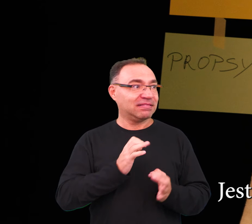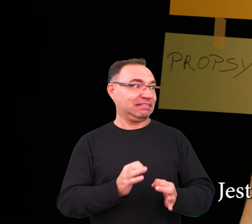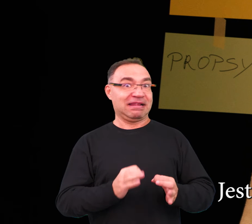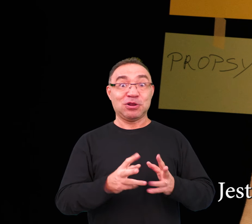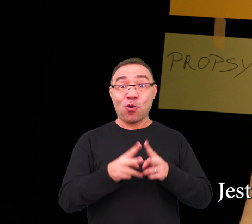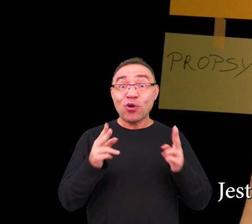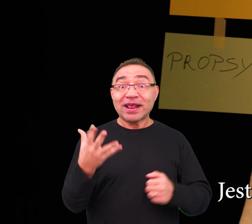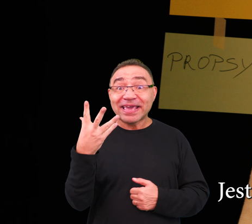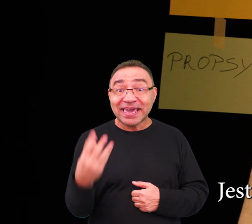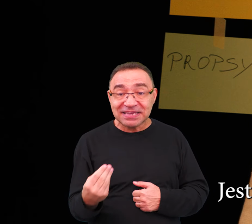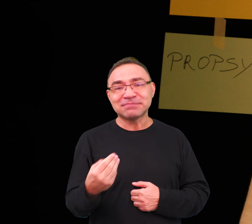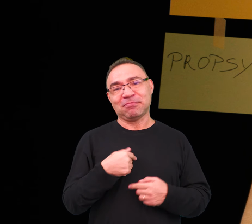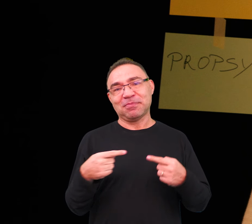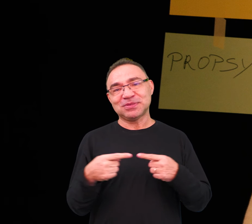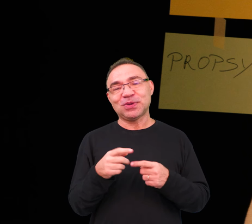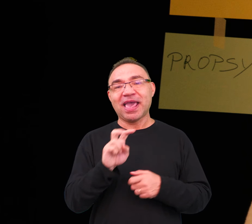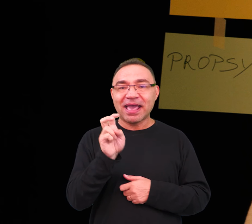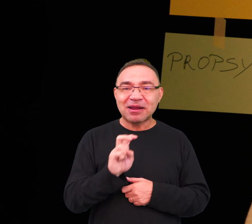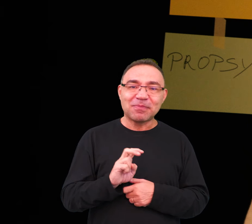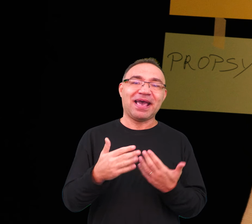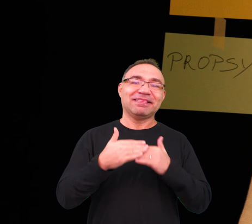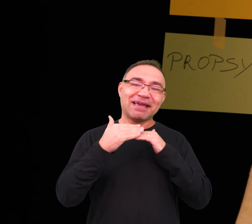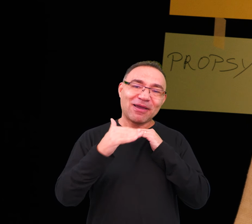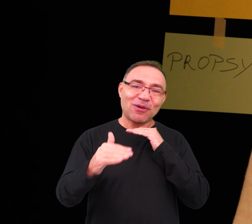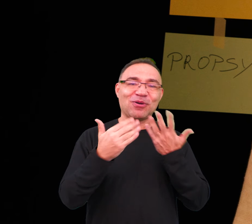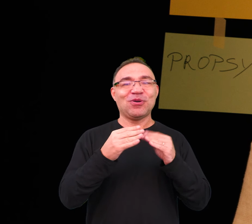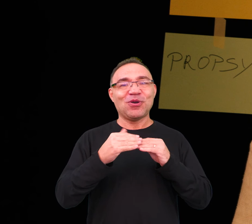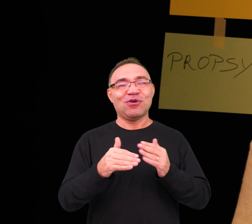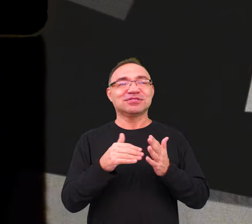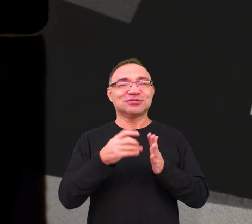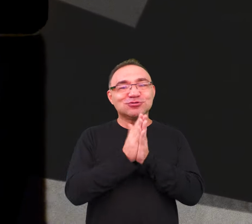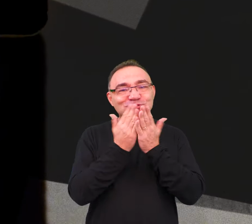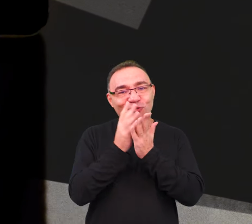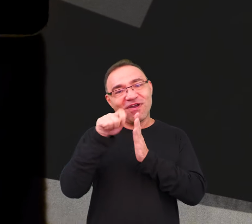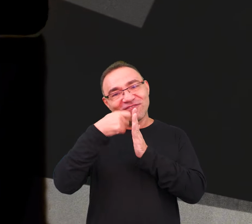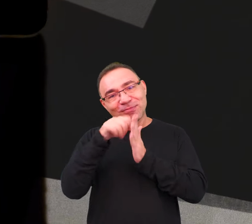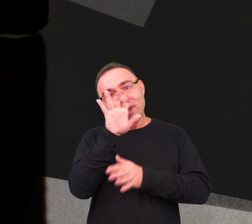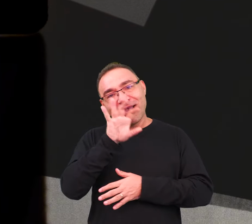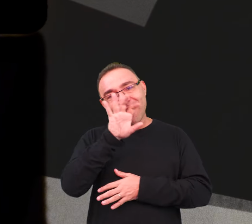klimaty jesienne teraz są. Herbatka, kocyk, książka, dobry film.